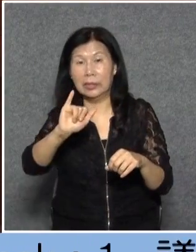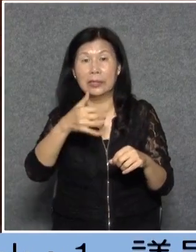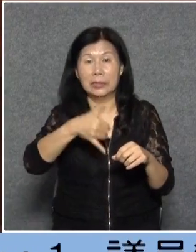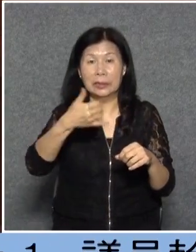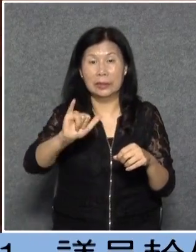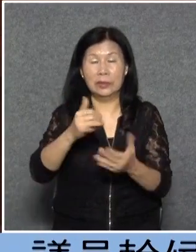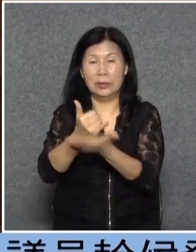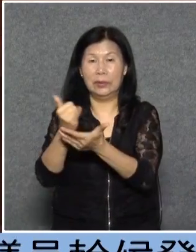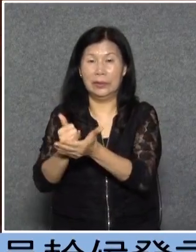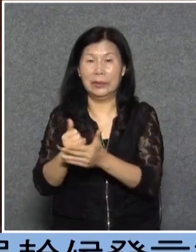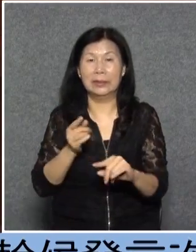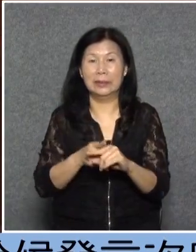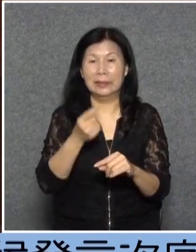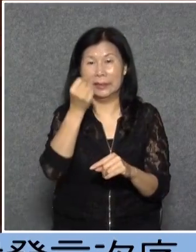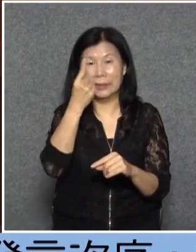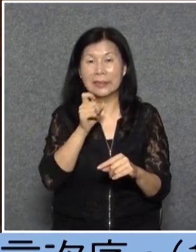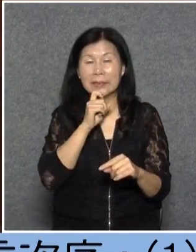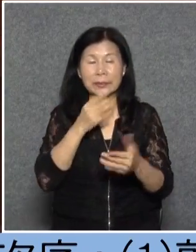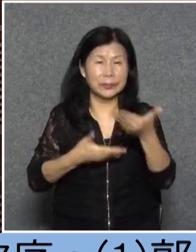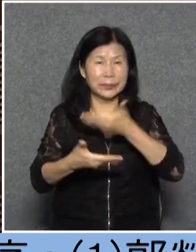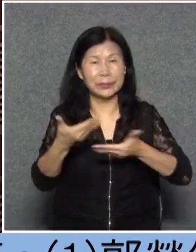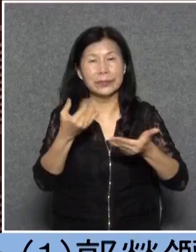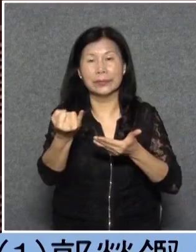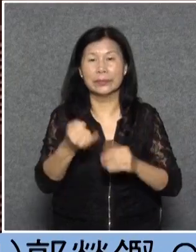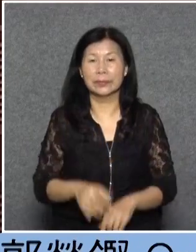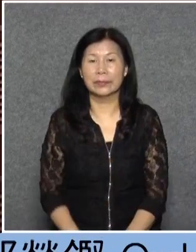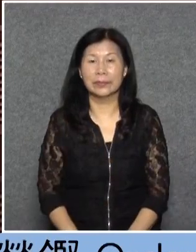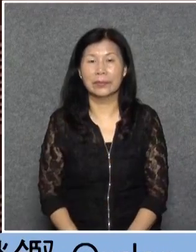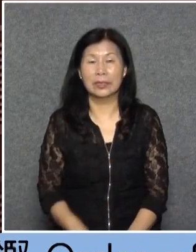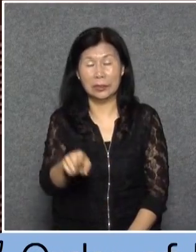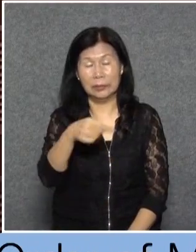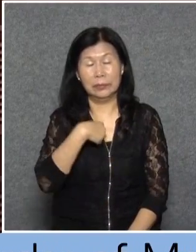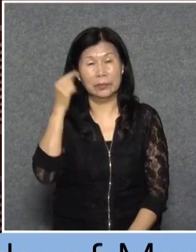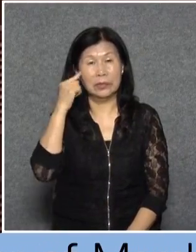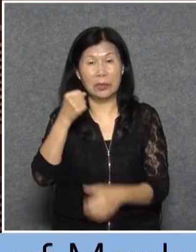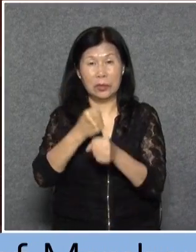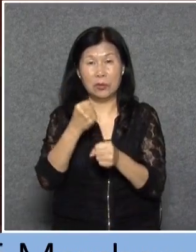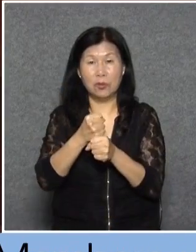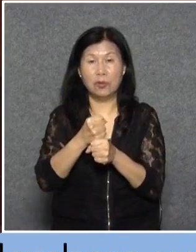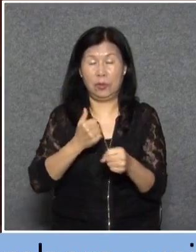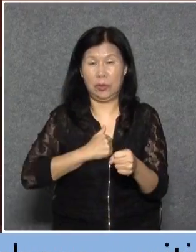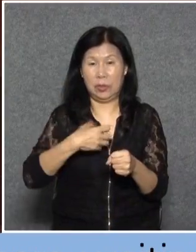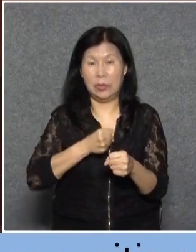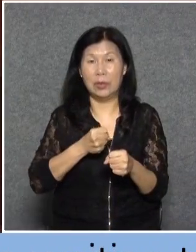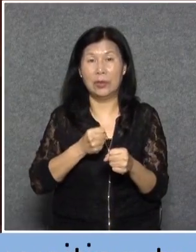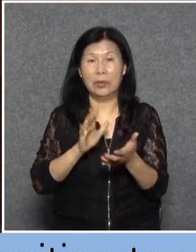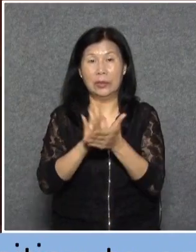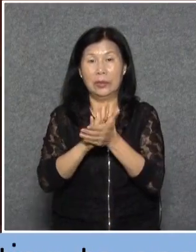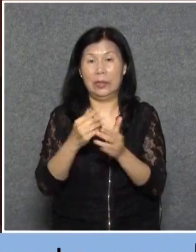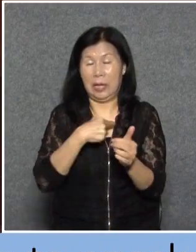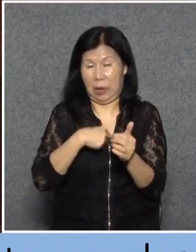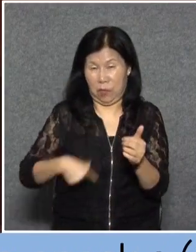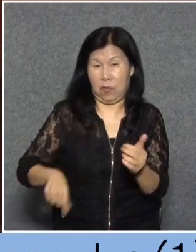系座位，我觉得真系非常之冇礼貌。我谂佢即系做咗局长咁多年都未试过俾一个立法会议